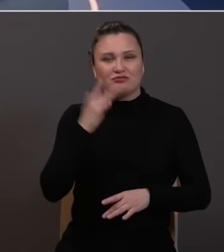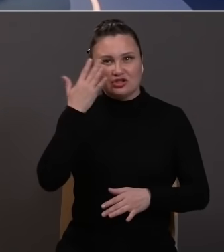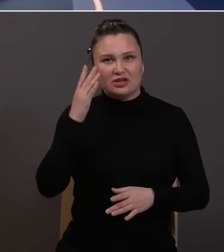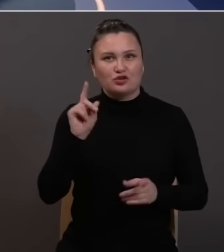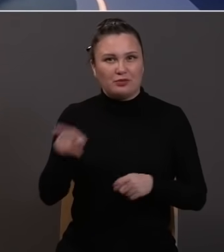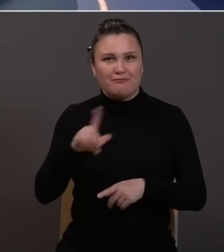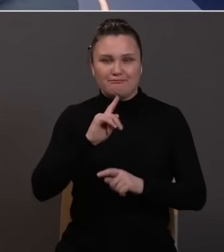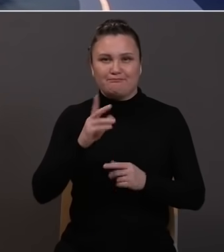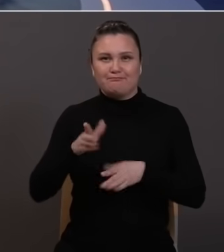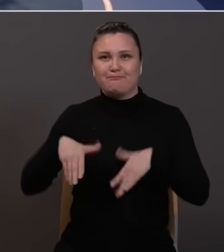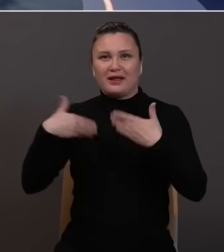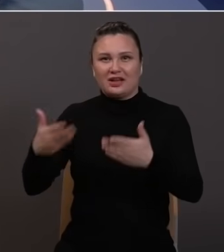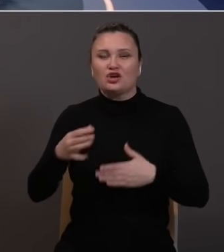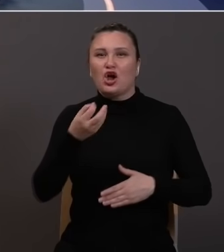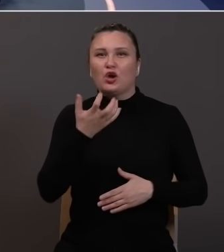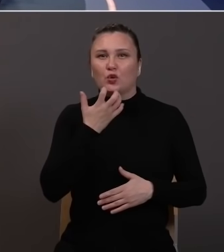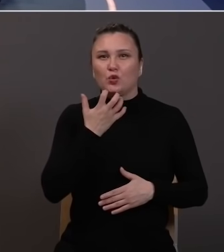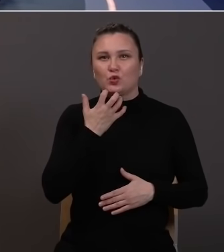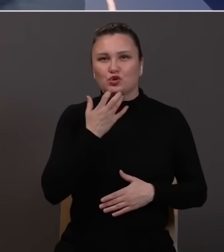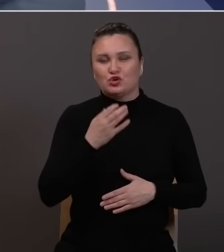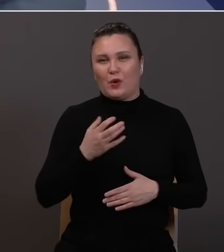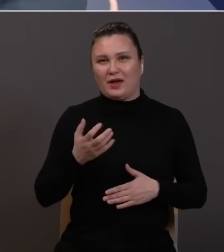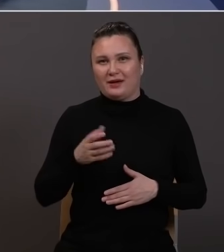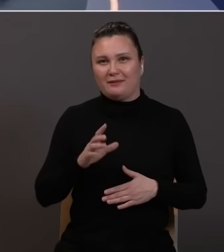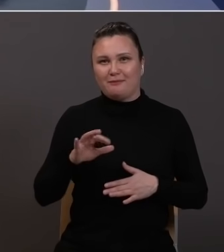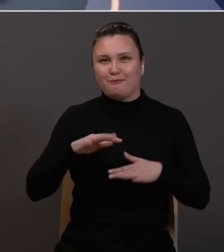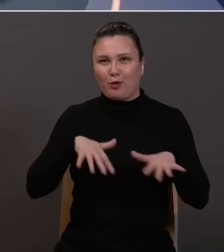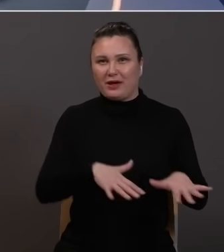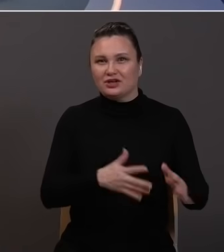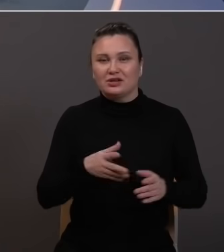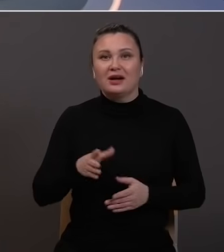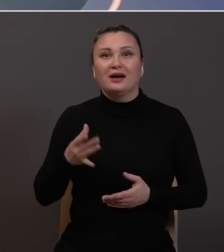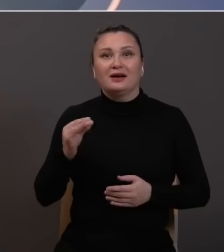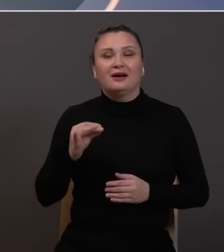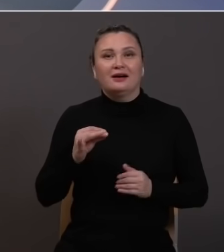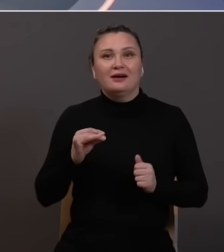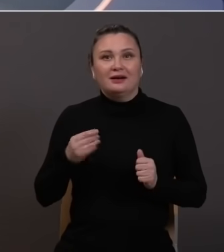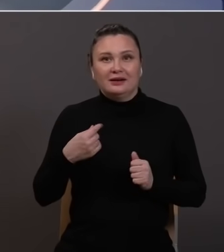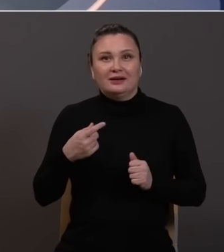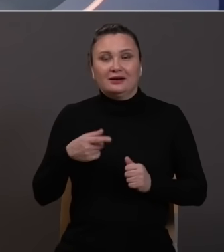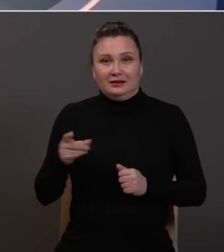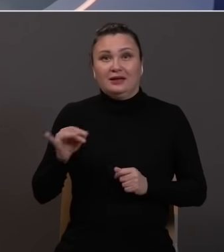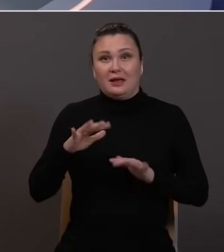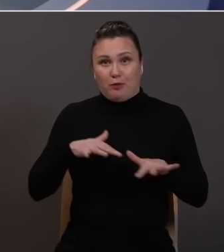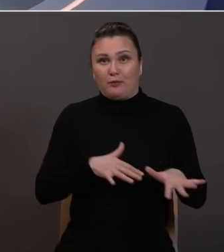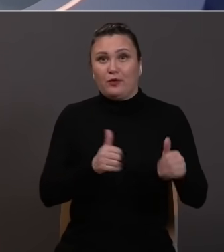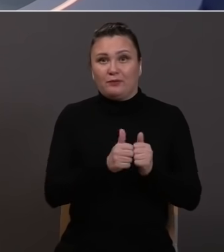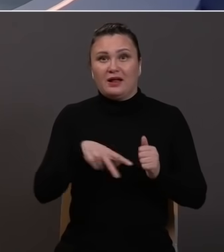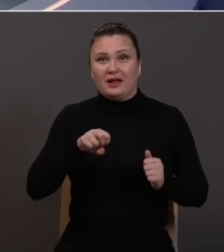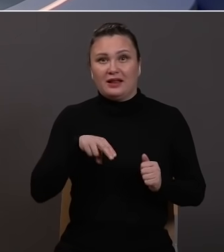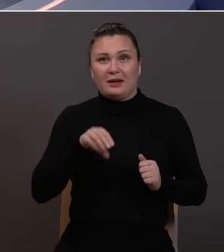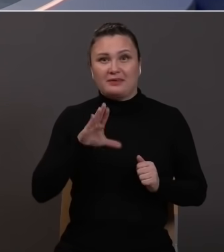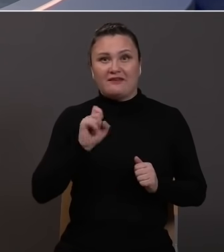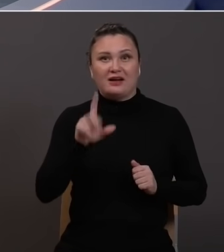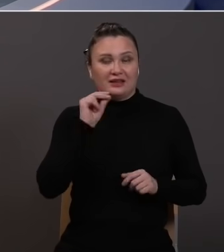на южном побережье. Море-то многие девушки не уточняют. Вот. И, собственно, на побережье моря Лаптевых, когда на обратном пути